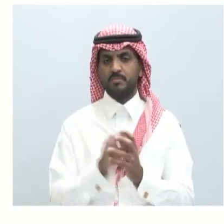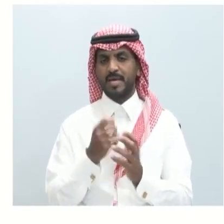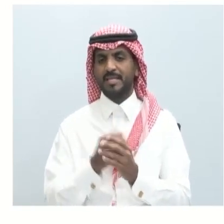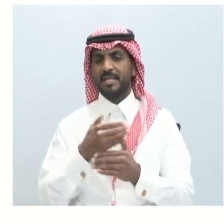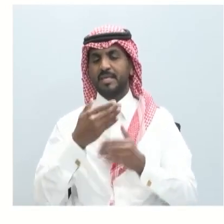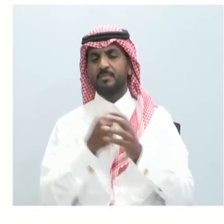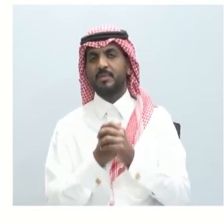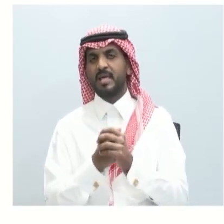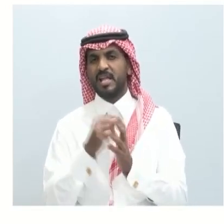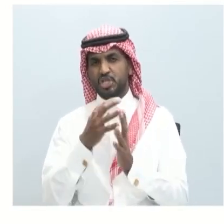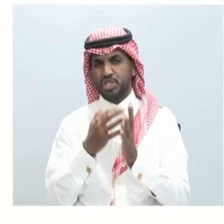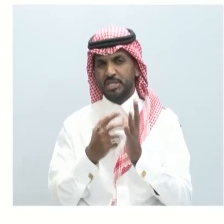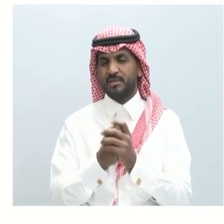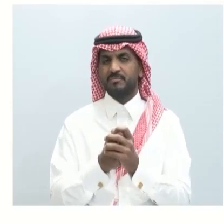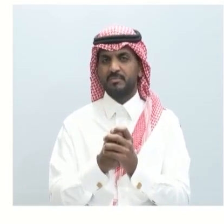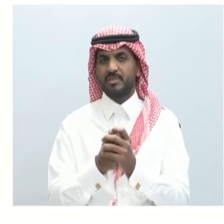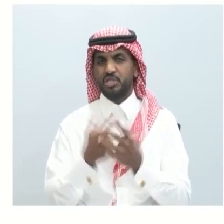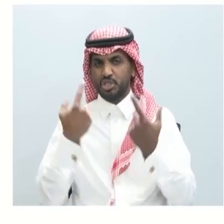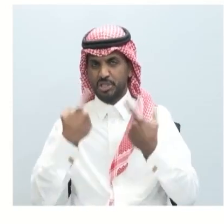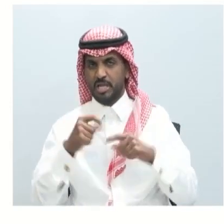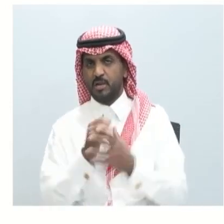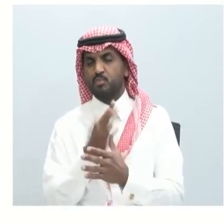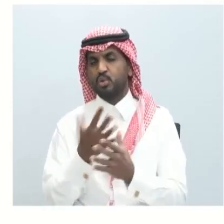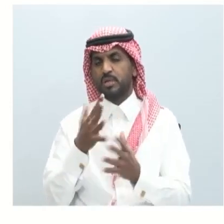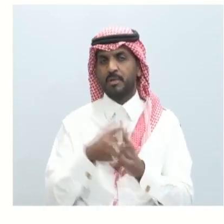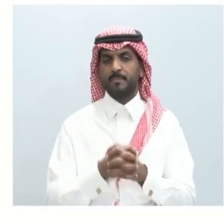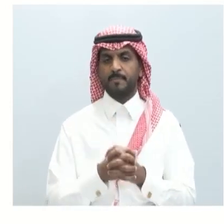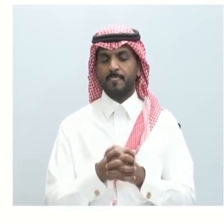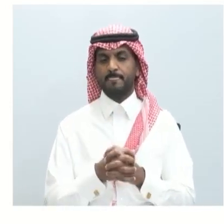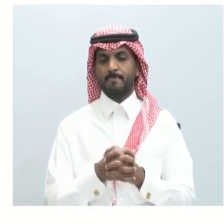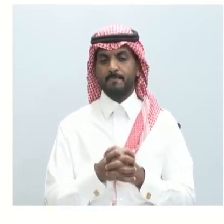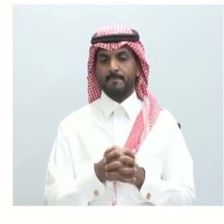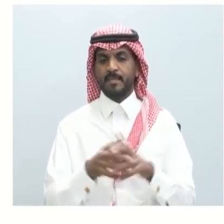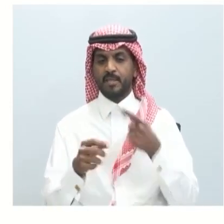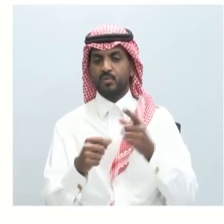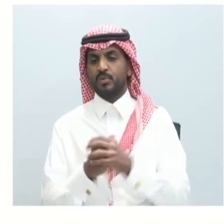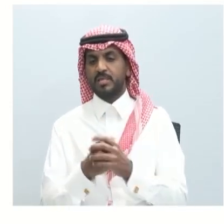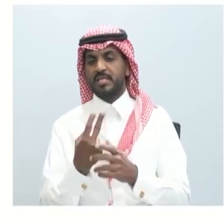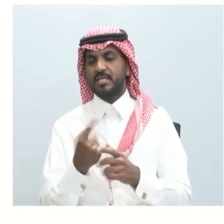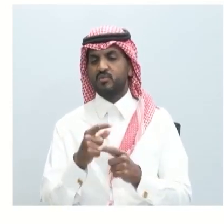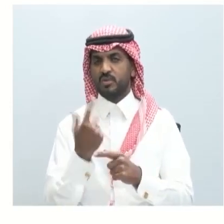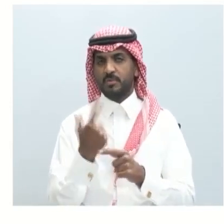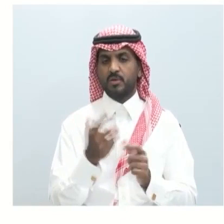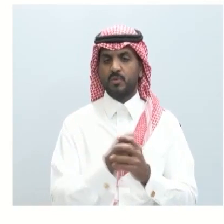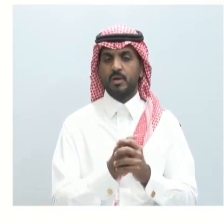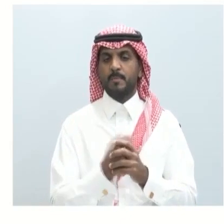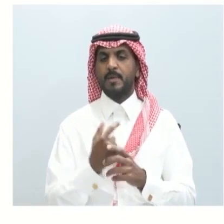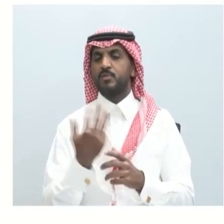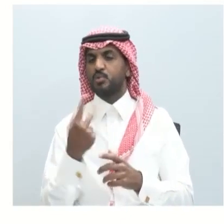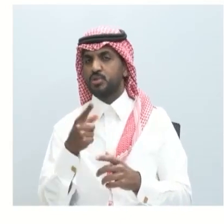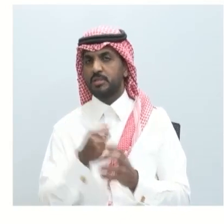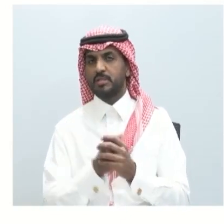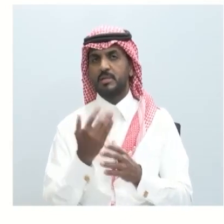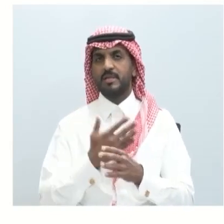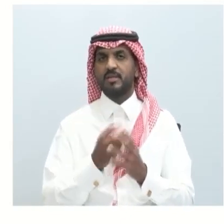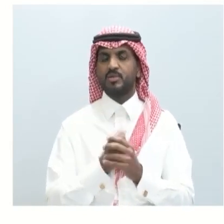التراكيب الجينيه المحتمله لنبات البازيلا هنا نذكر لكم 2 اس س ا اس ان لماذا